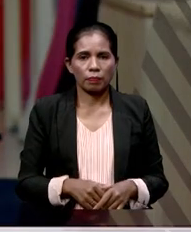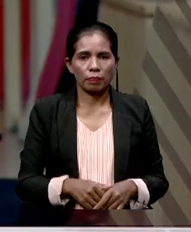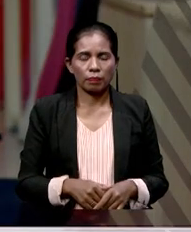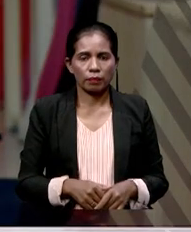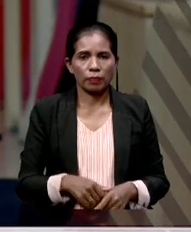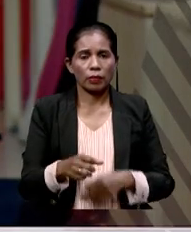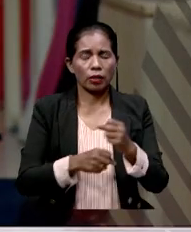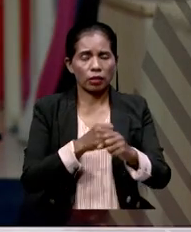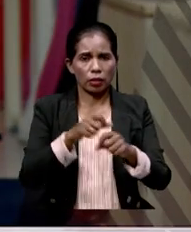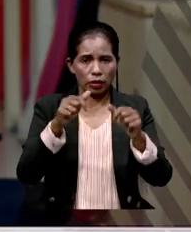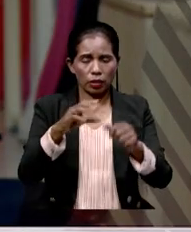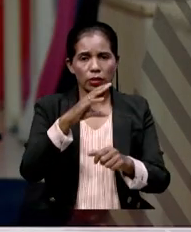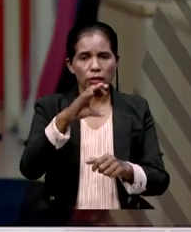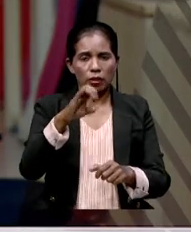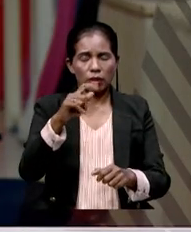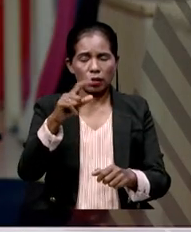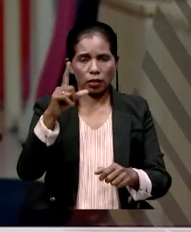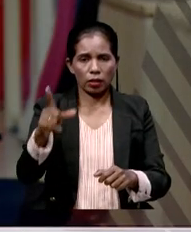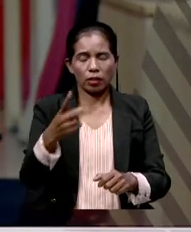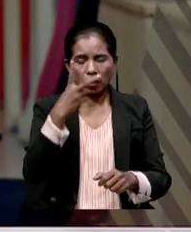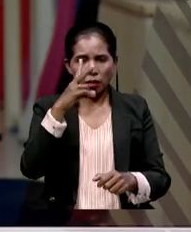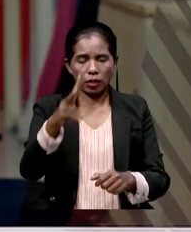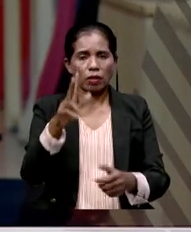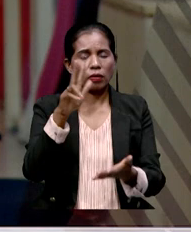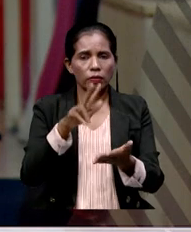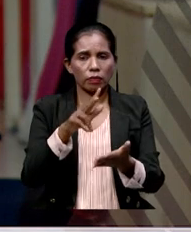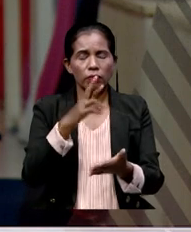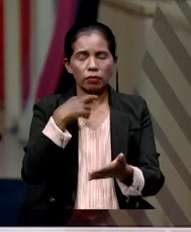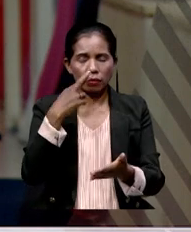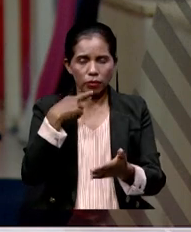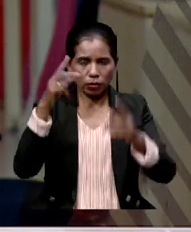Tina necessity ali si ha lansamento ba fo so Timor Leste nia Bren.